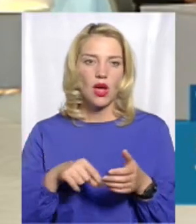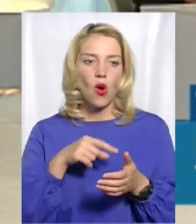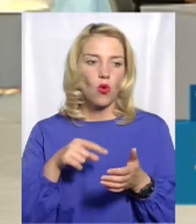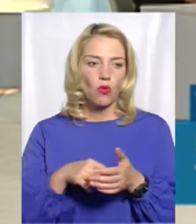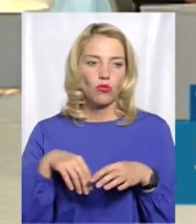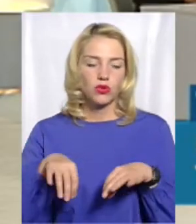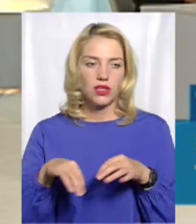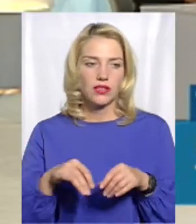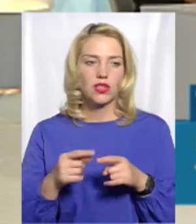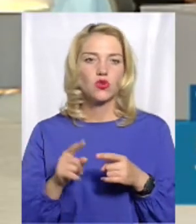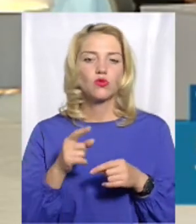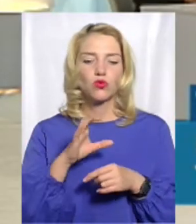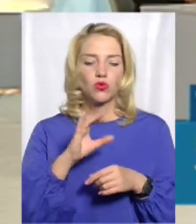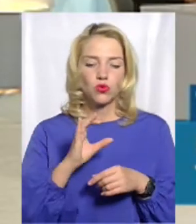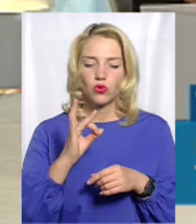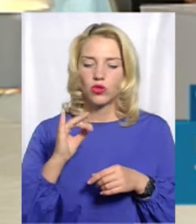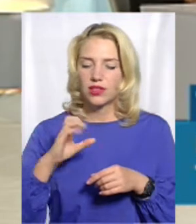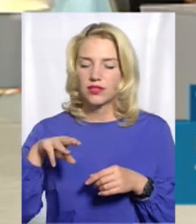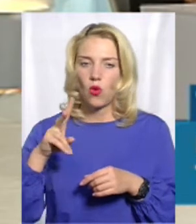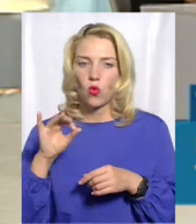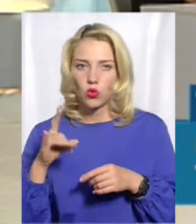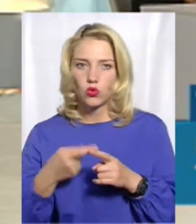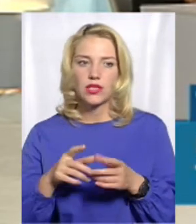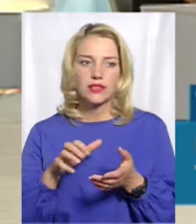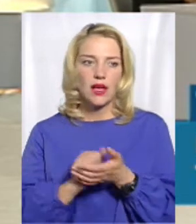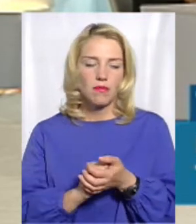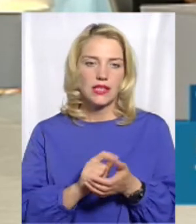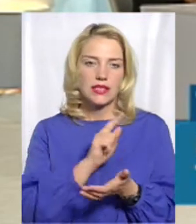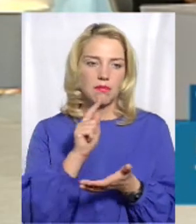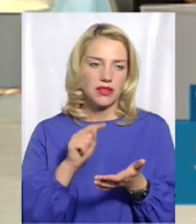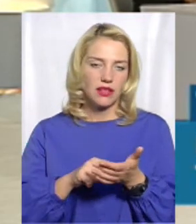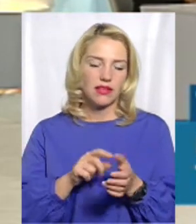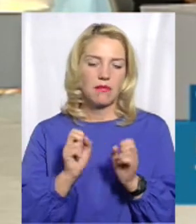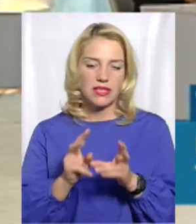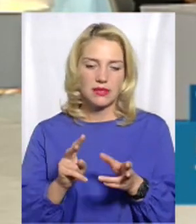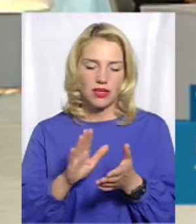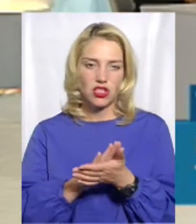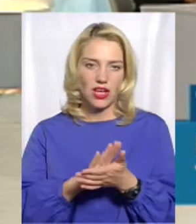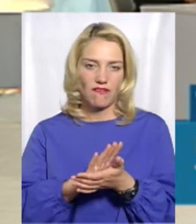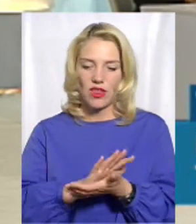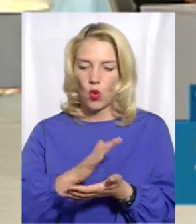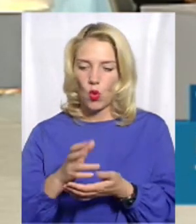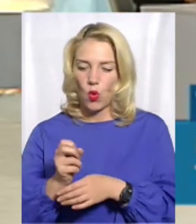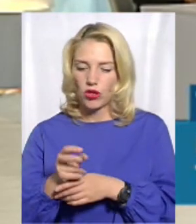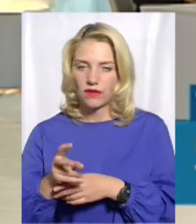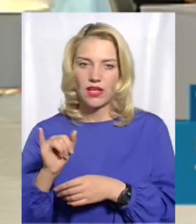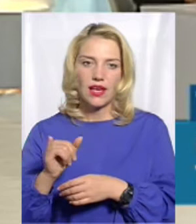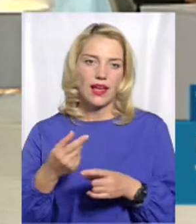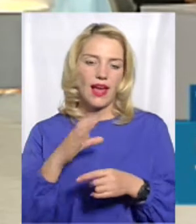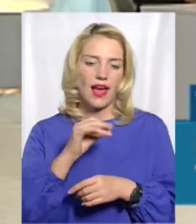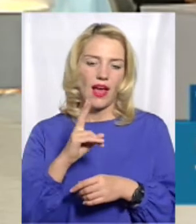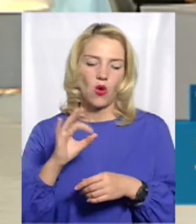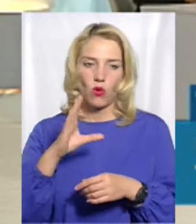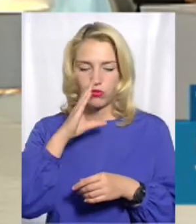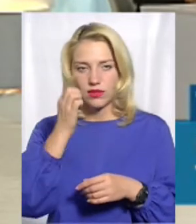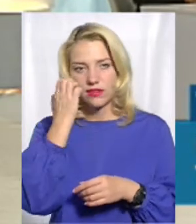Євгенію, чому юрисконсульт займається питаннями небезпечних відходів та екобусів в цілому? Дякую